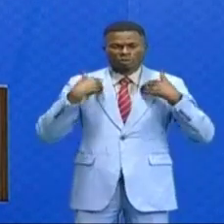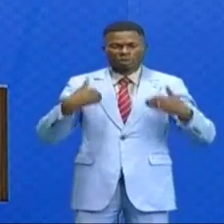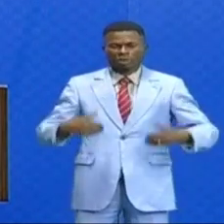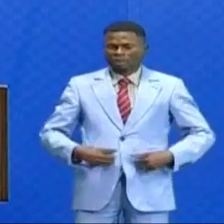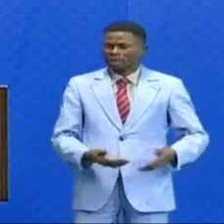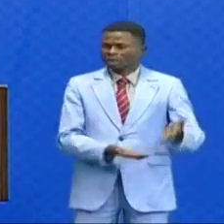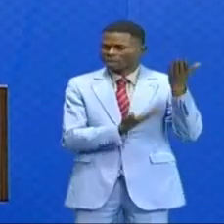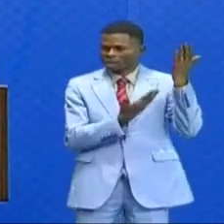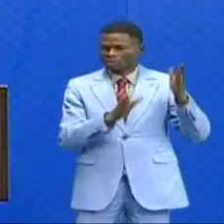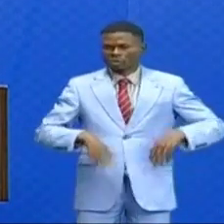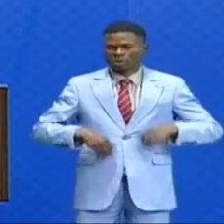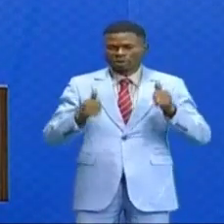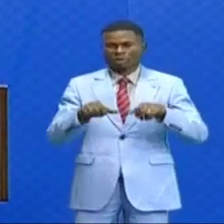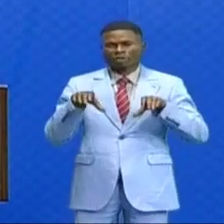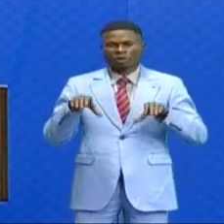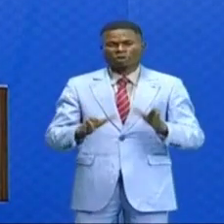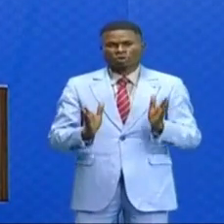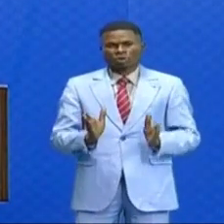importants de la vie nationale.